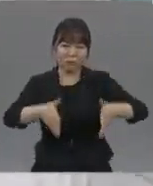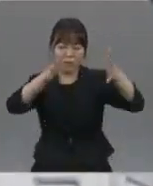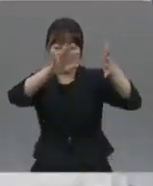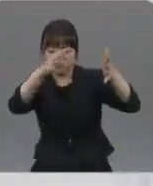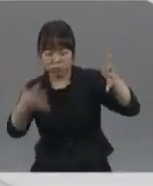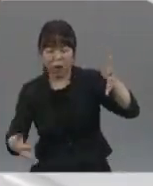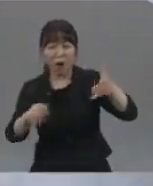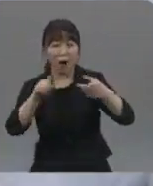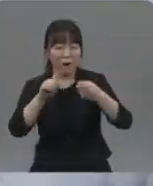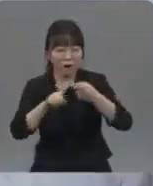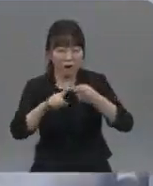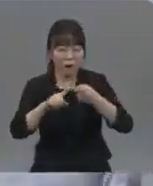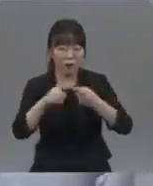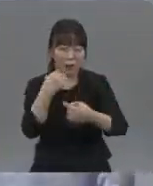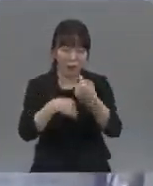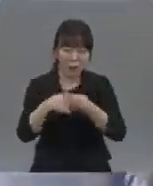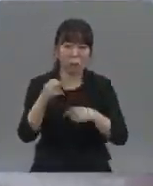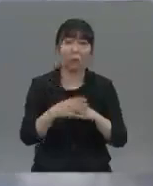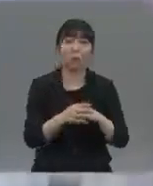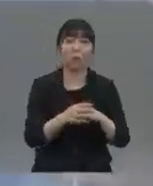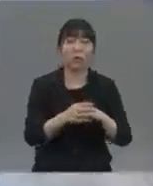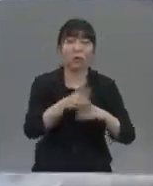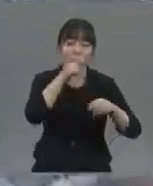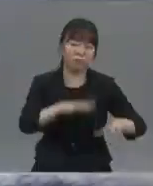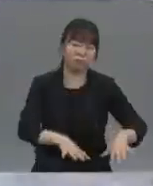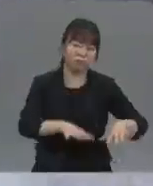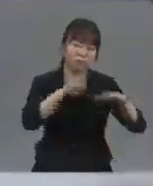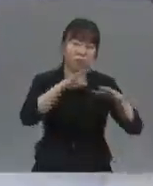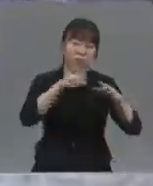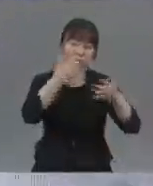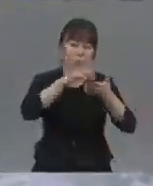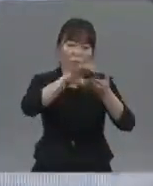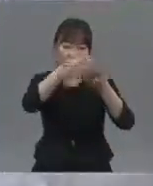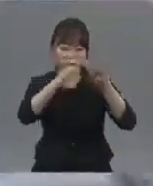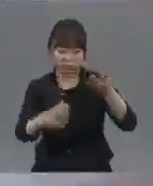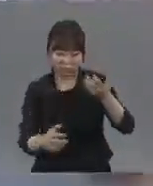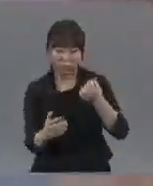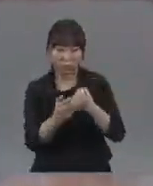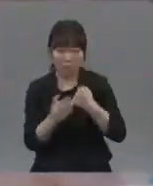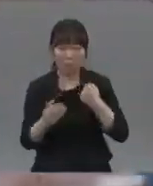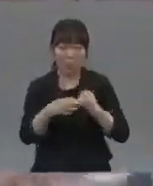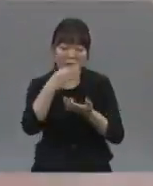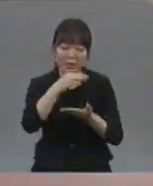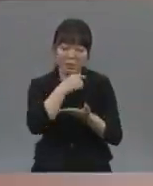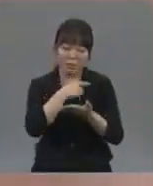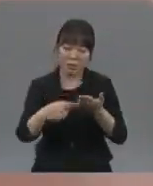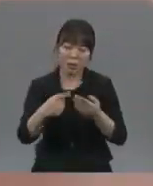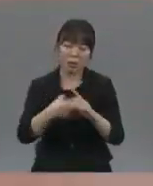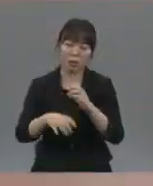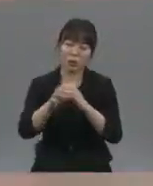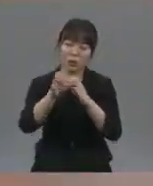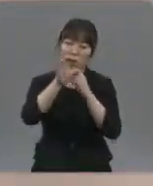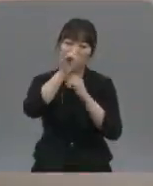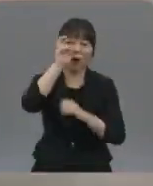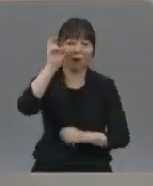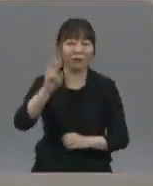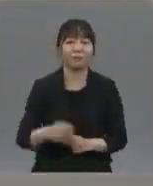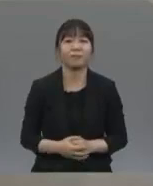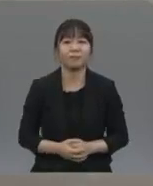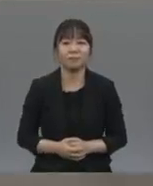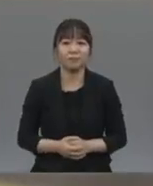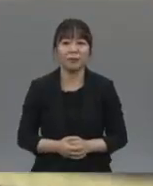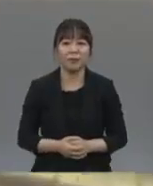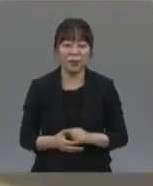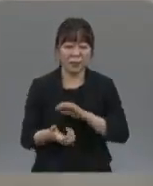人员伤亡和财产损失的情况，不过受强风影响，各地不断收到树木和设施被吹